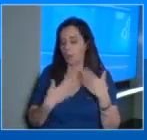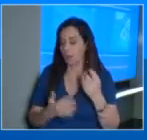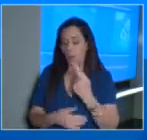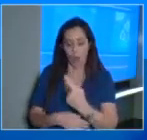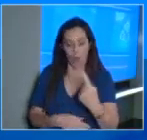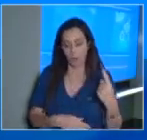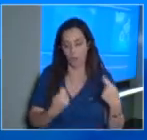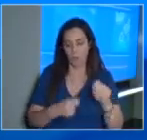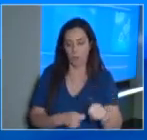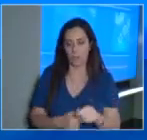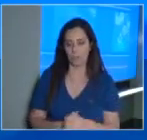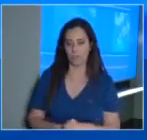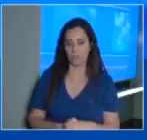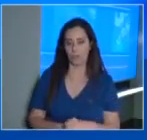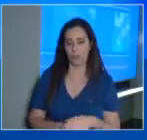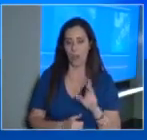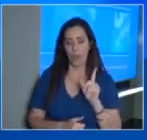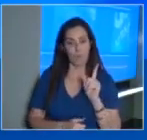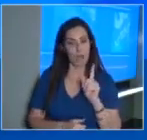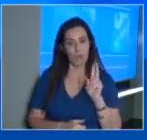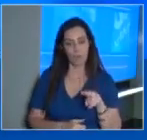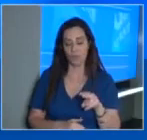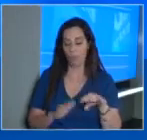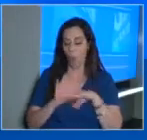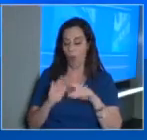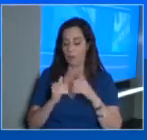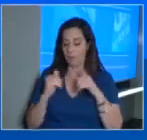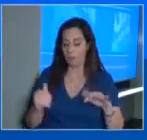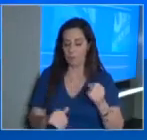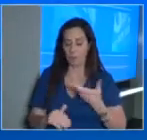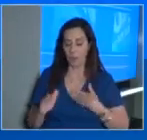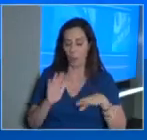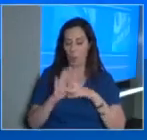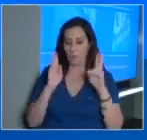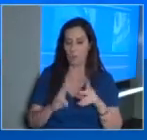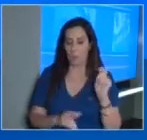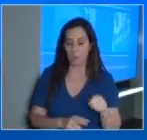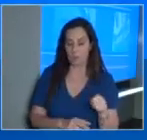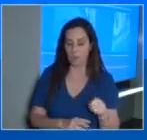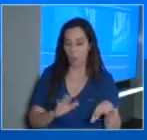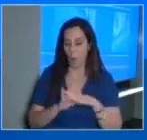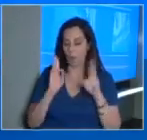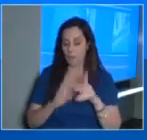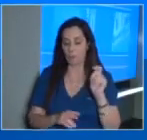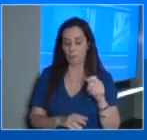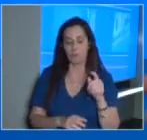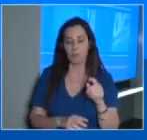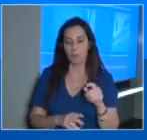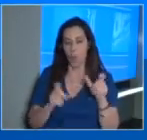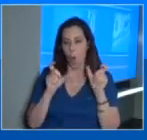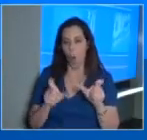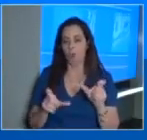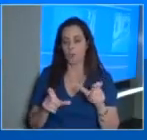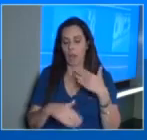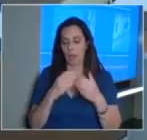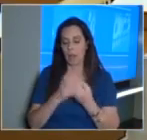כל, באמת על כל חבר כנסת. ויש אבל הוראה נפרדת שאומרת שאם מתקבל חוק לפיזור הכנסת, חוק לפיזור הכנסת עוצר הליכים